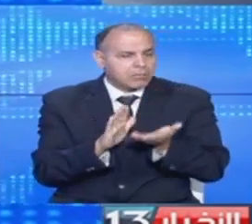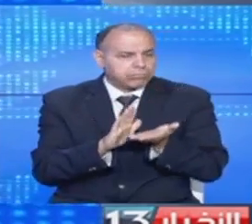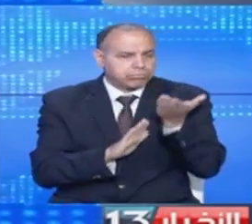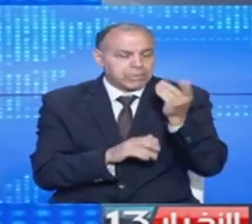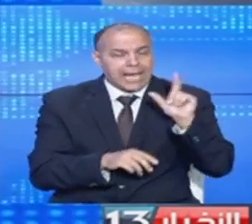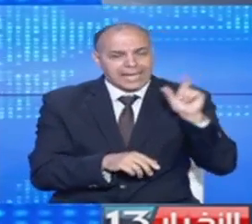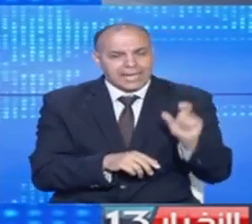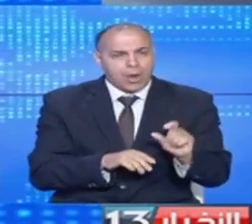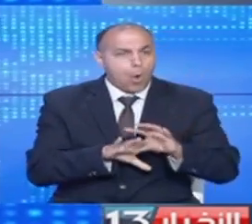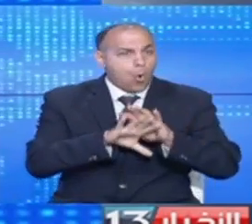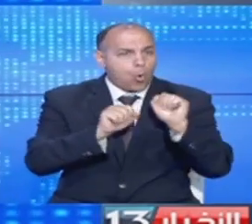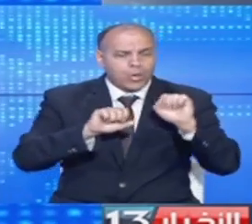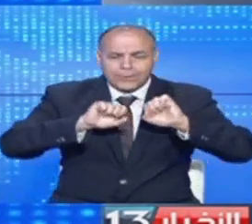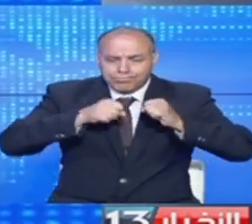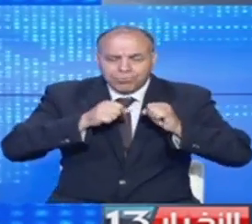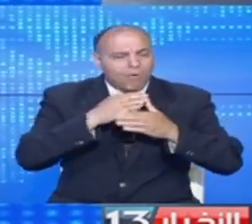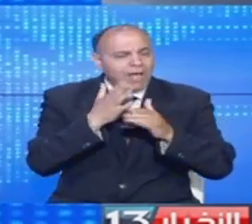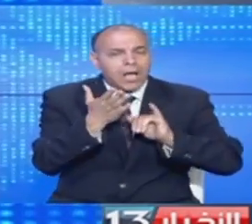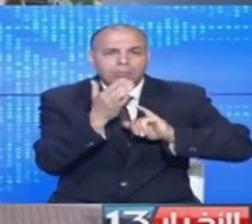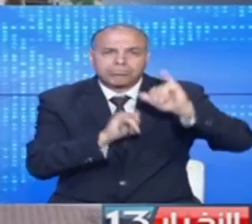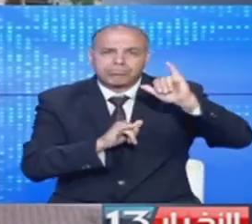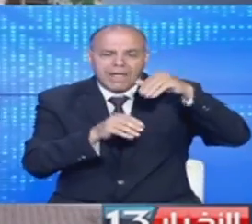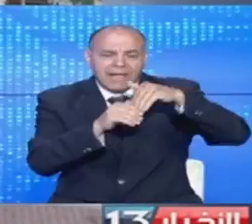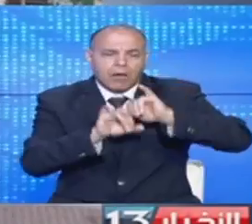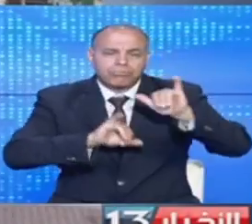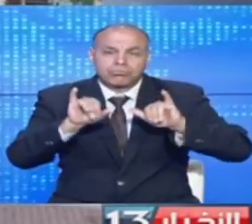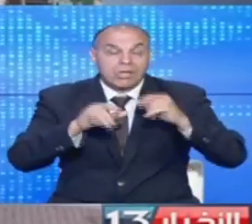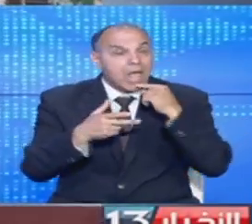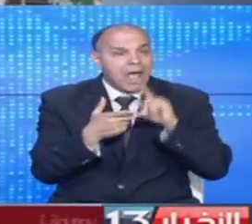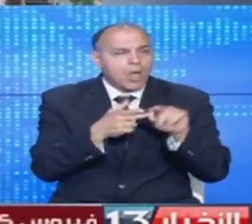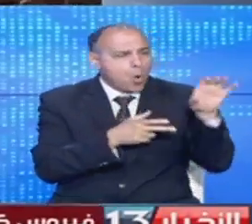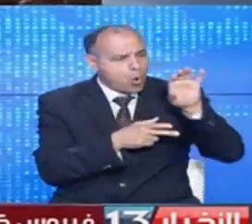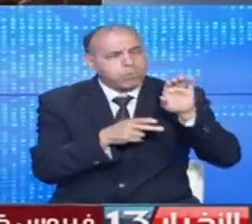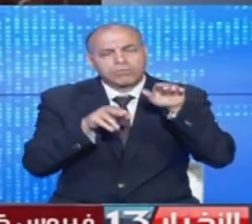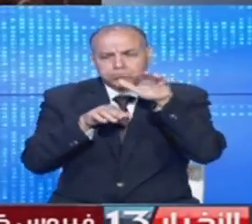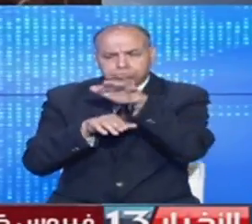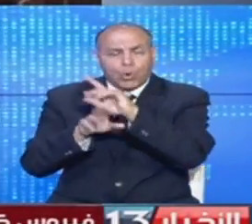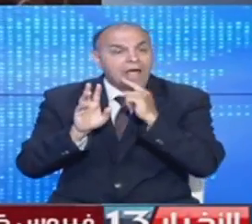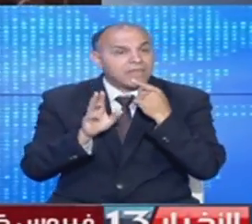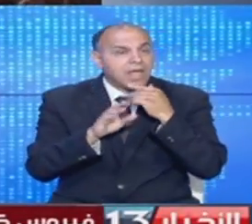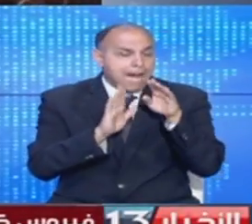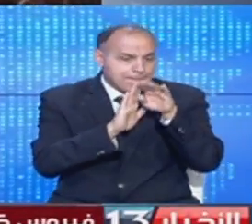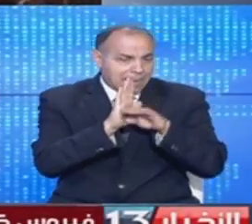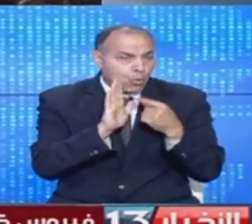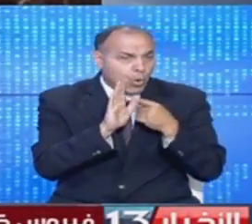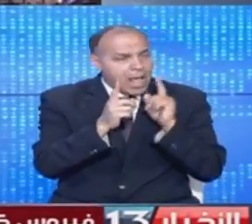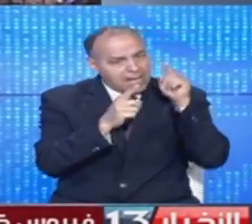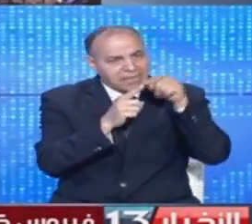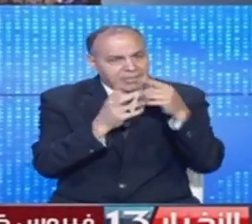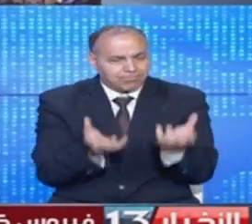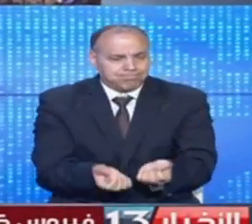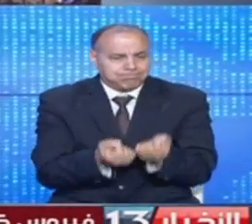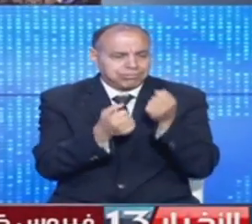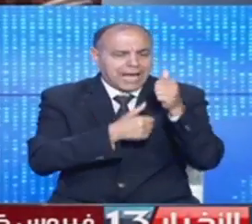اليوم إيطاليا كافة القيود على السفر داخل البلاد ومن دول أوروبية وإليها في خطوة تهدف إلى